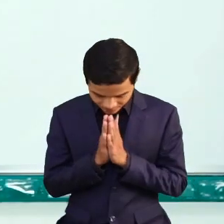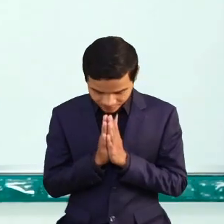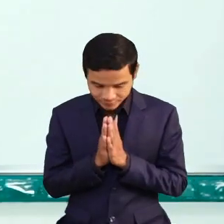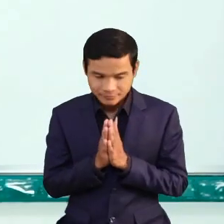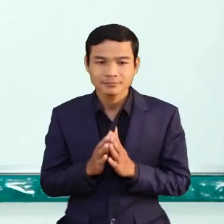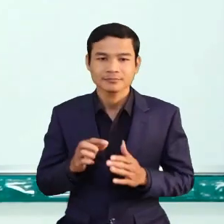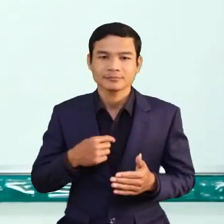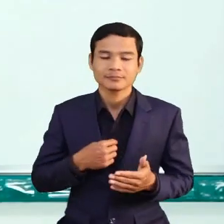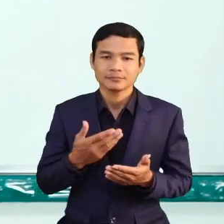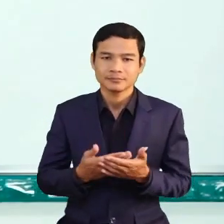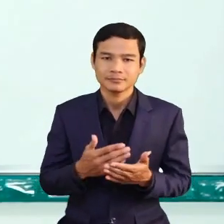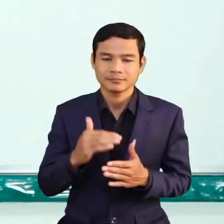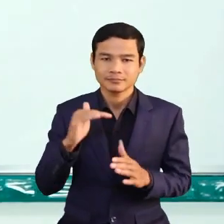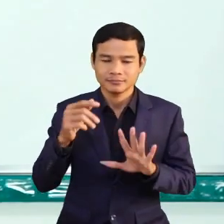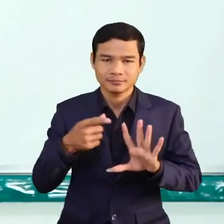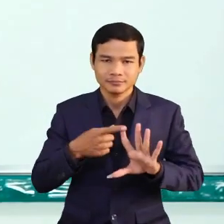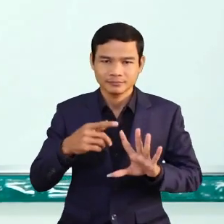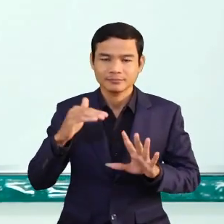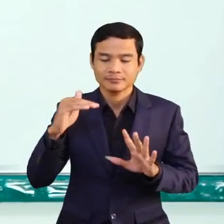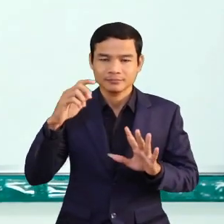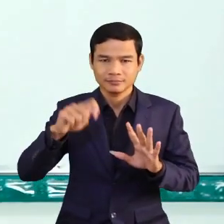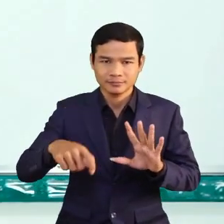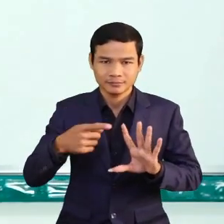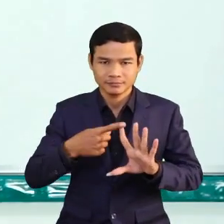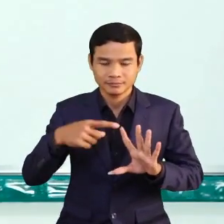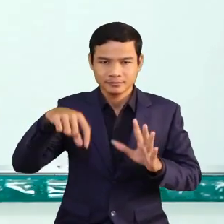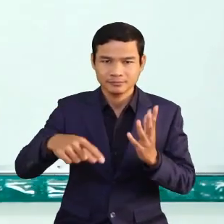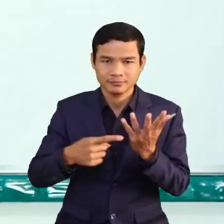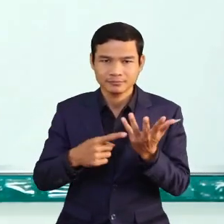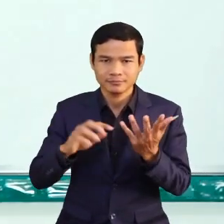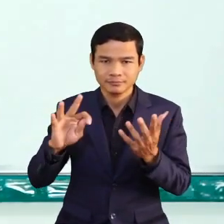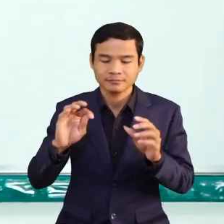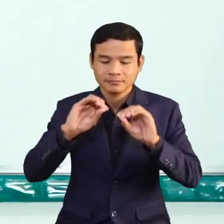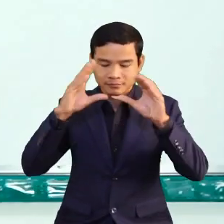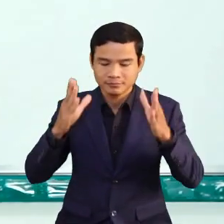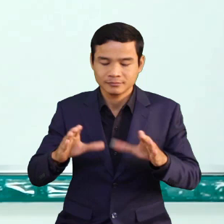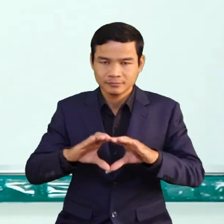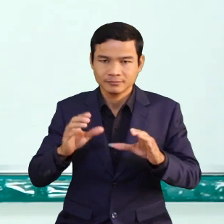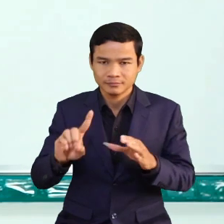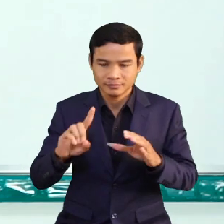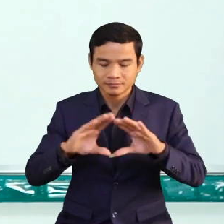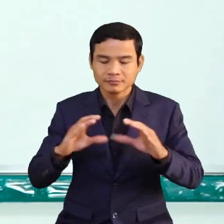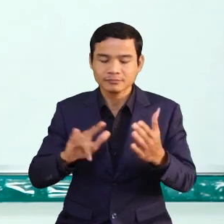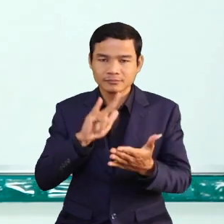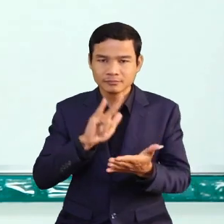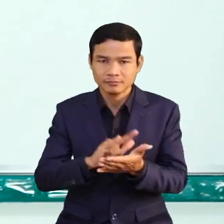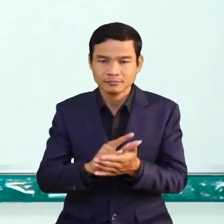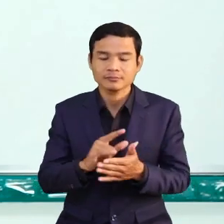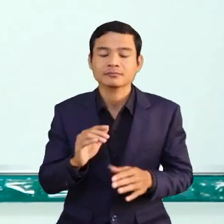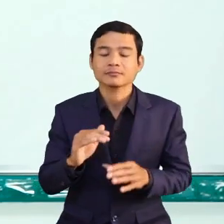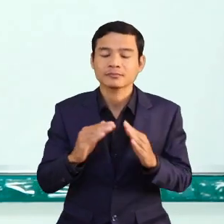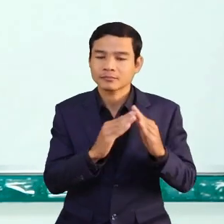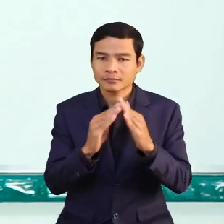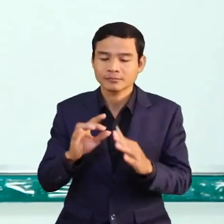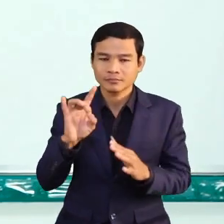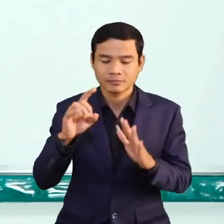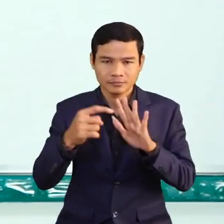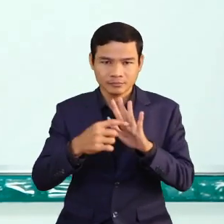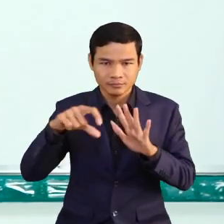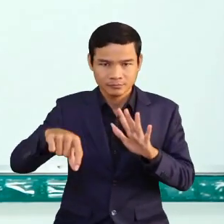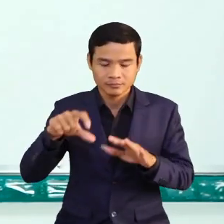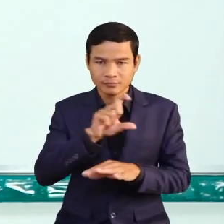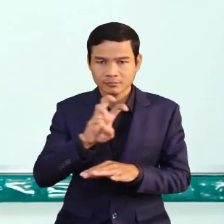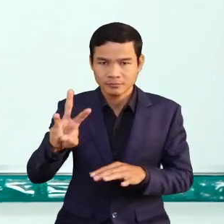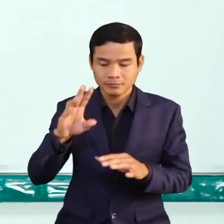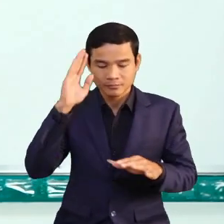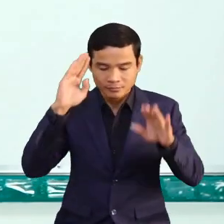ជម្រាប សួរ អ្នក ខ្ញុំ ឈ្មោះ សៃ ស្រី កៅ ជា គ្រូ បង្រៀន ថ្នាក់ ទី 1 នៃ សាលា បឋម សិក្សា សសរ ស្ដំ ស្រុក ពួក ខេត្ត សៀម រាប